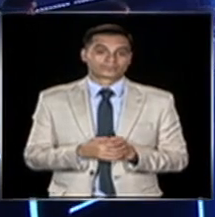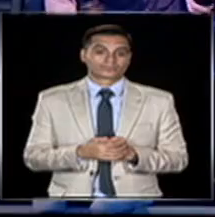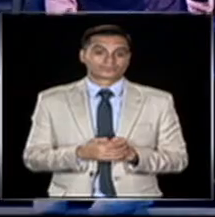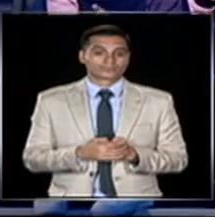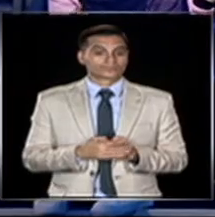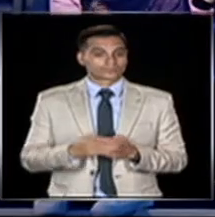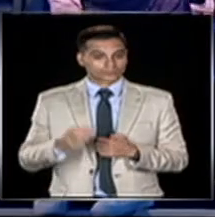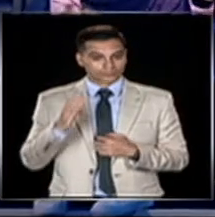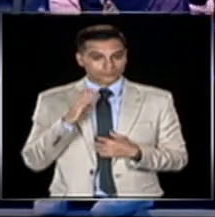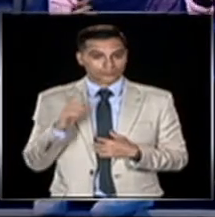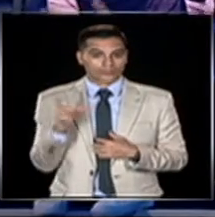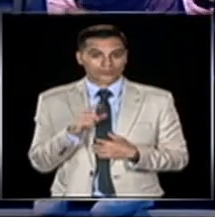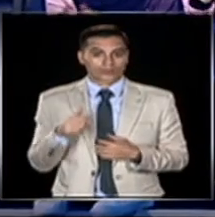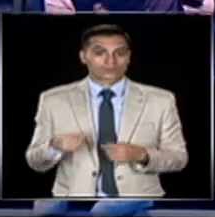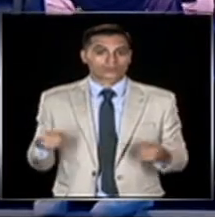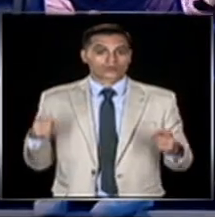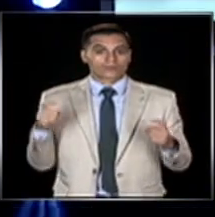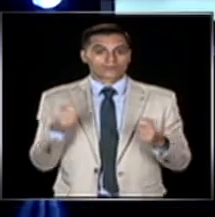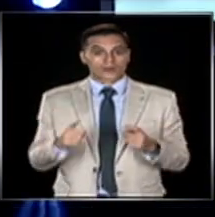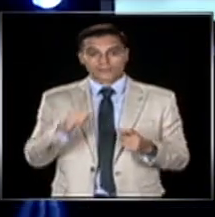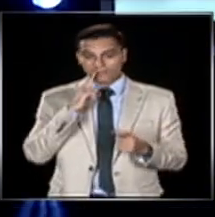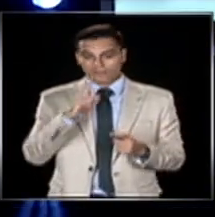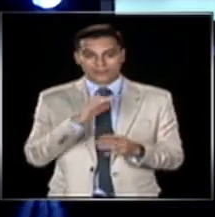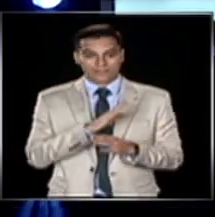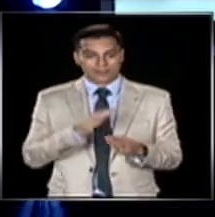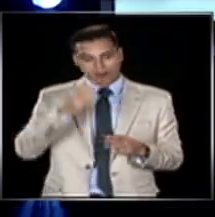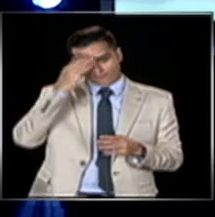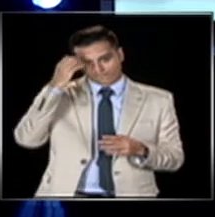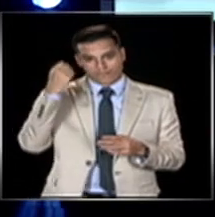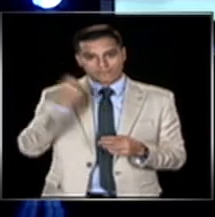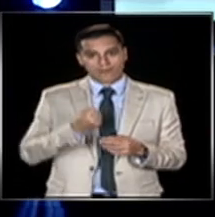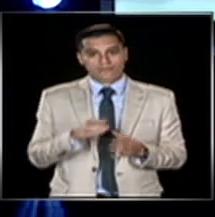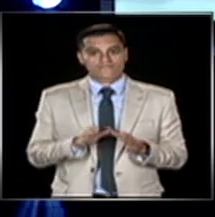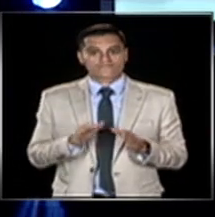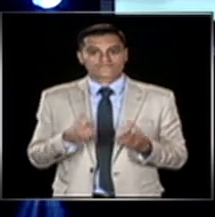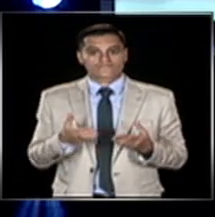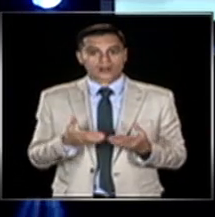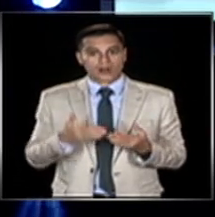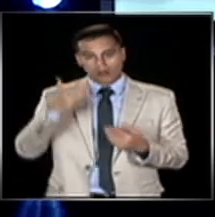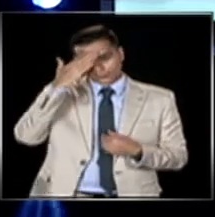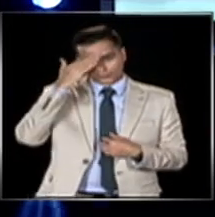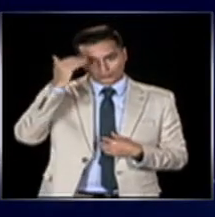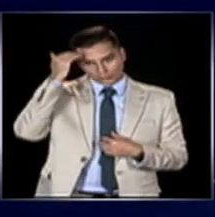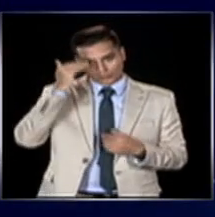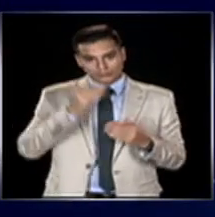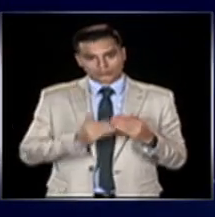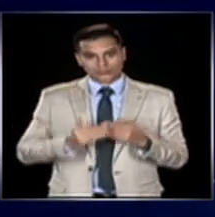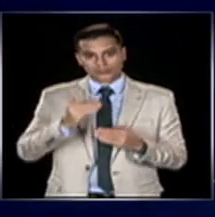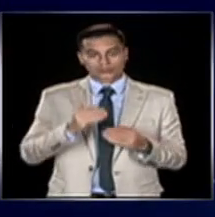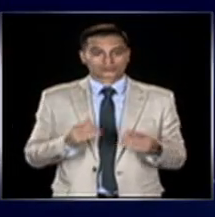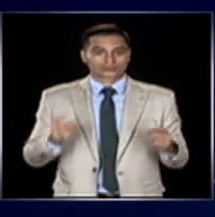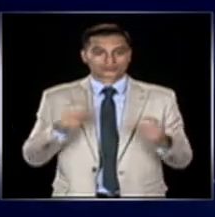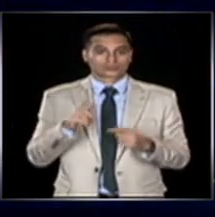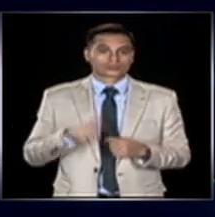إجابة صحيحة، والمباراة اتحسمت. ألف مبروك لستيم أسيوط، صعودكم لدور الستاشر.